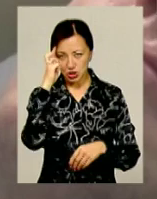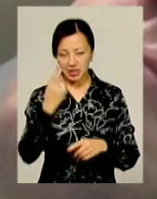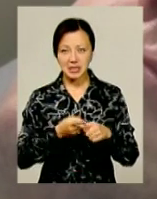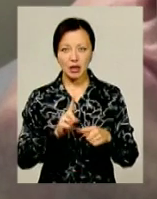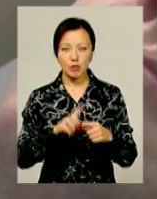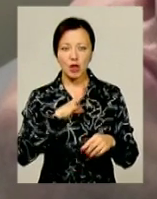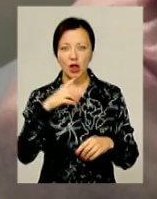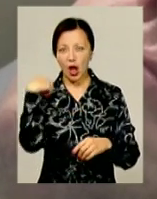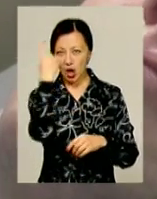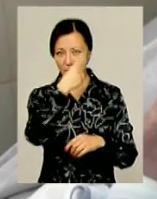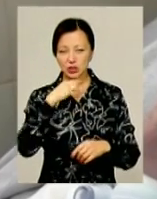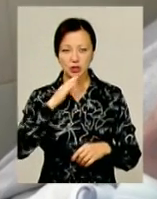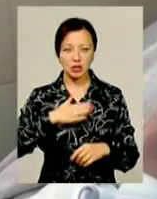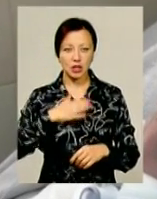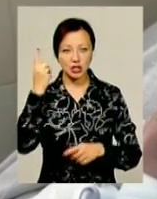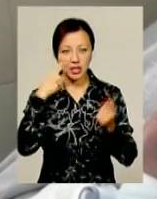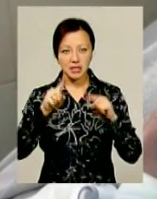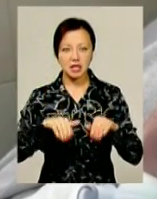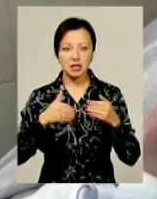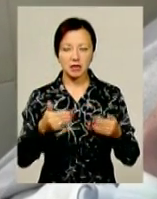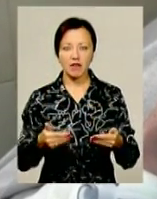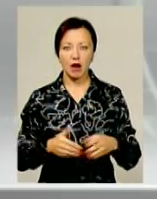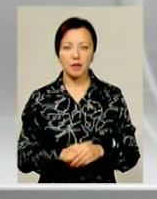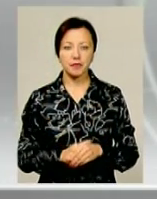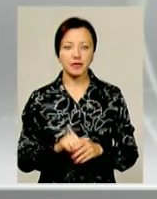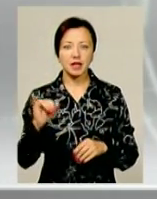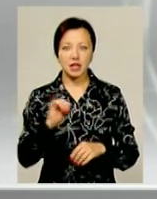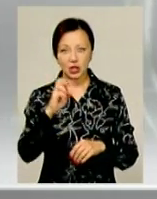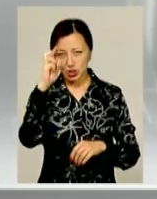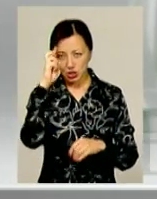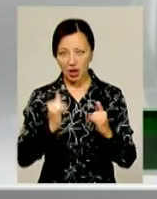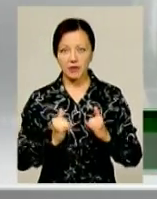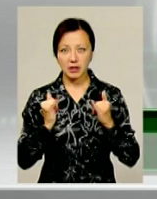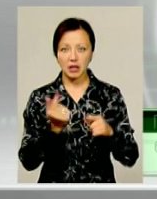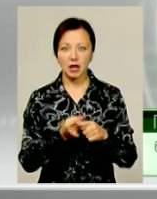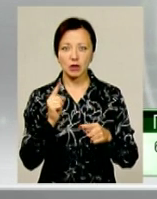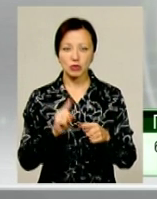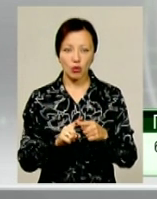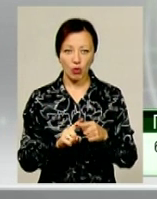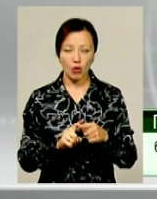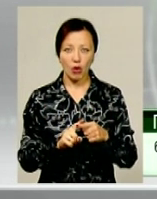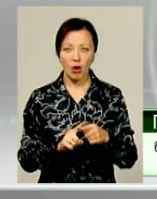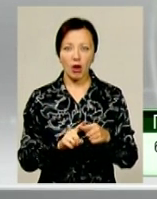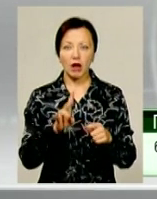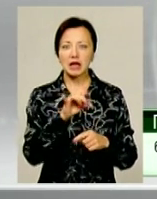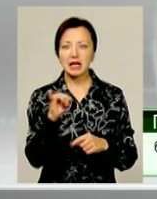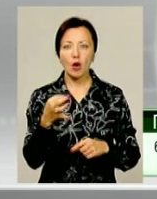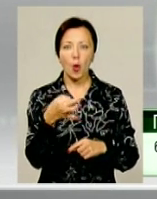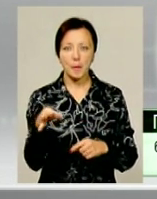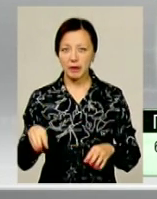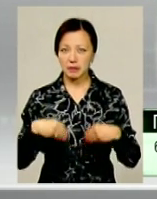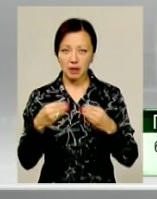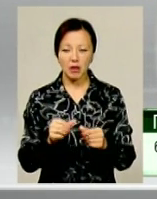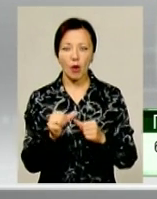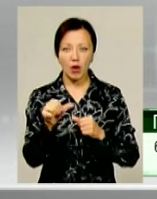була лична наша ініціатива, особиста, розумієте? І держава для цього до дивної копійки одної гроша не дала.